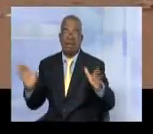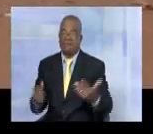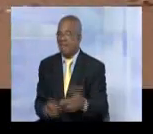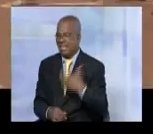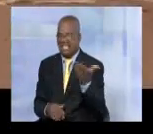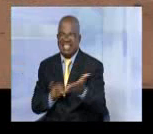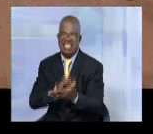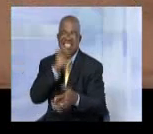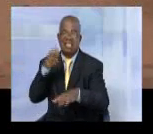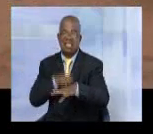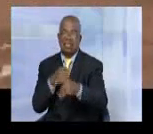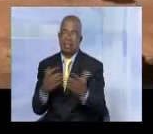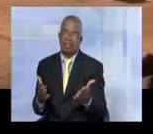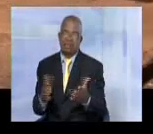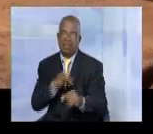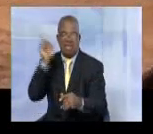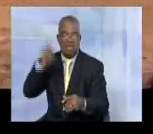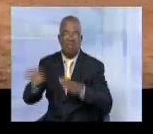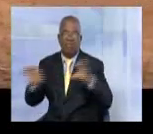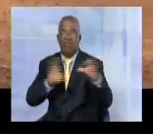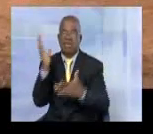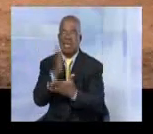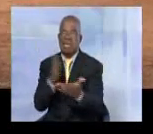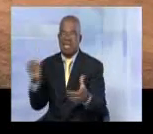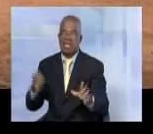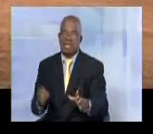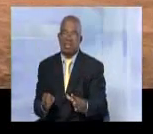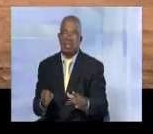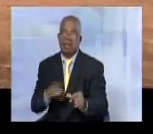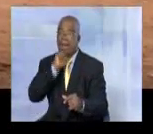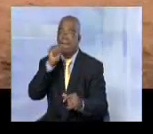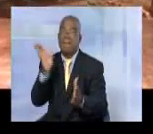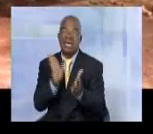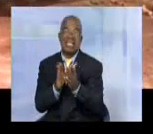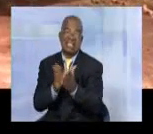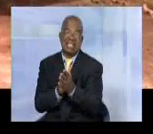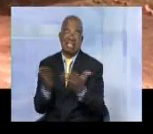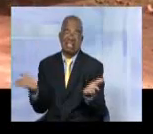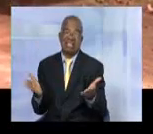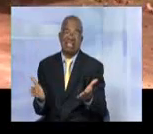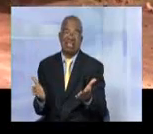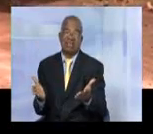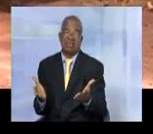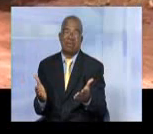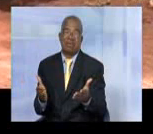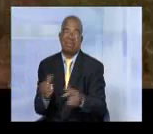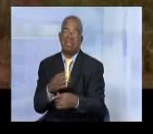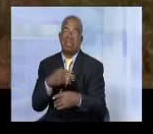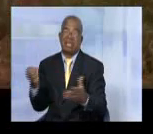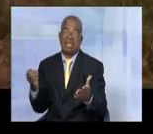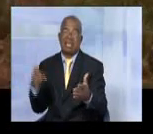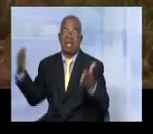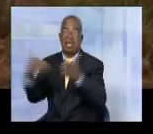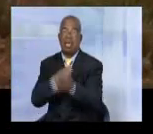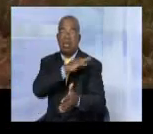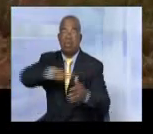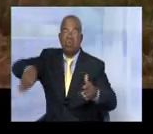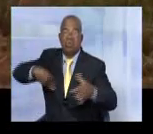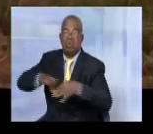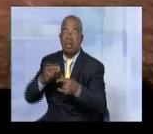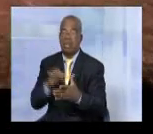la ville étant une autre équation à plusieurs inconnus à résoudre pour ces tout petits. Le nouveau maire de cette